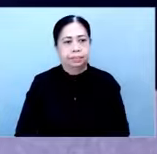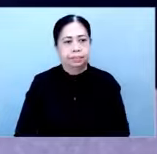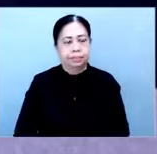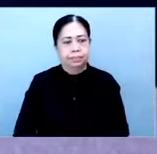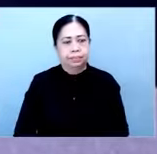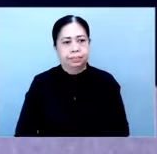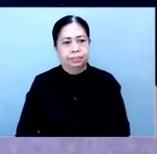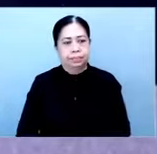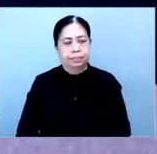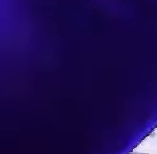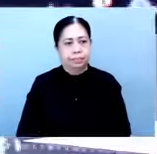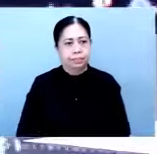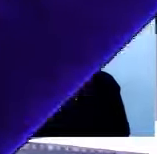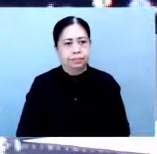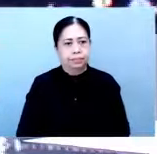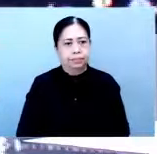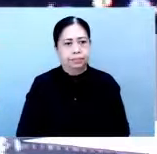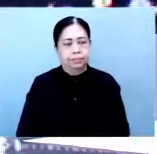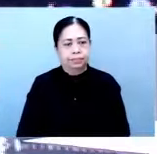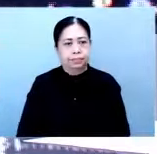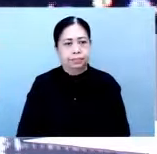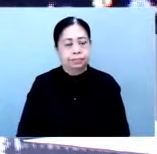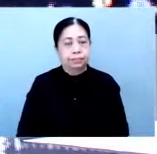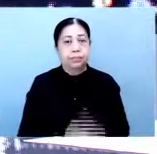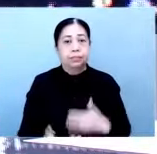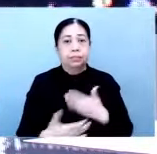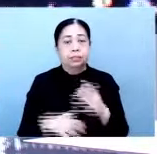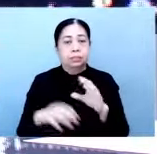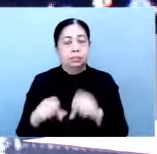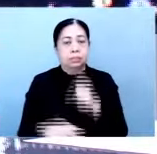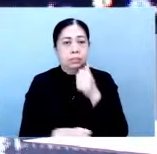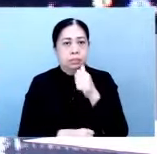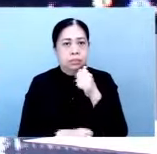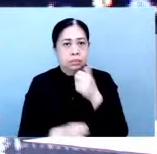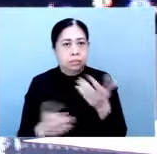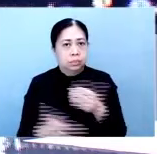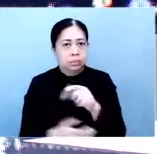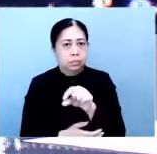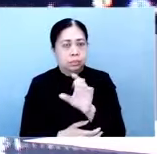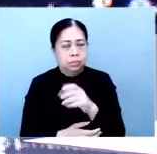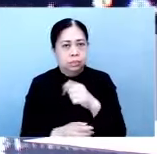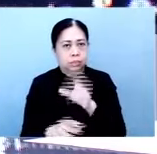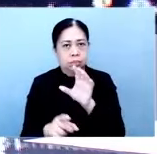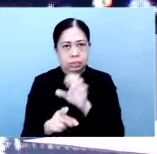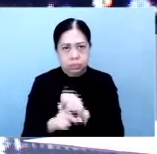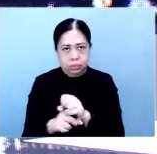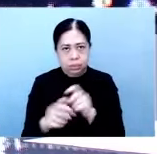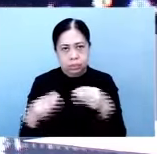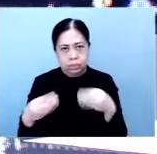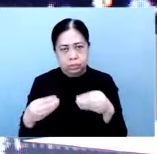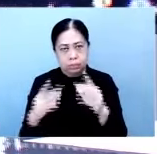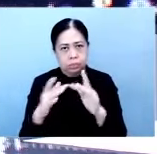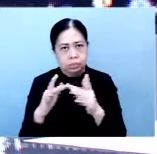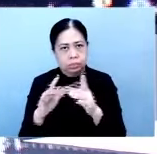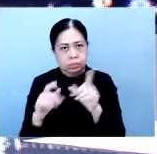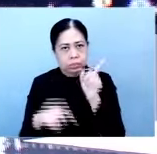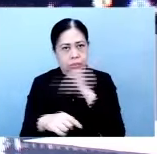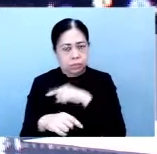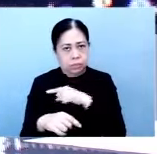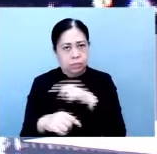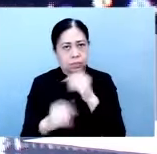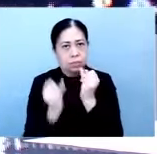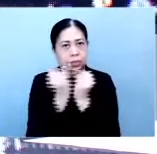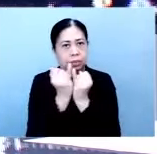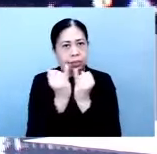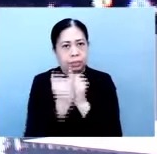Pangilinan, News 5. Arestado ang isang babae sa Quezon City na nabistong nagbebenta online ng mga peking field health